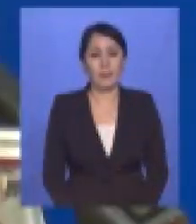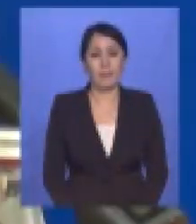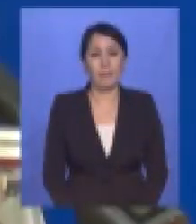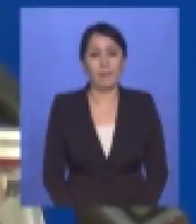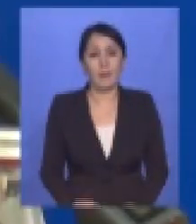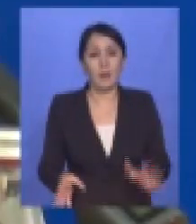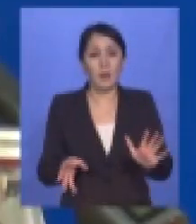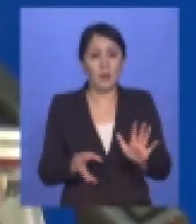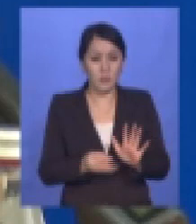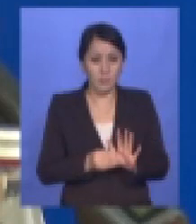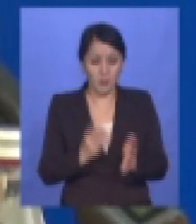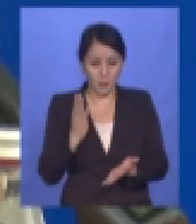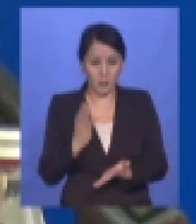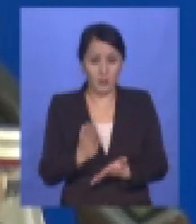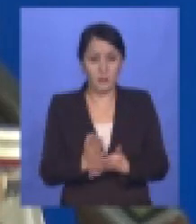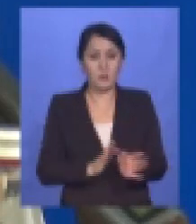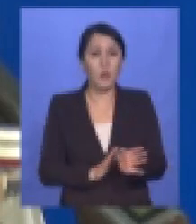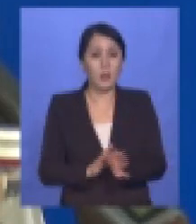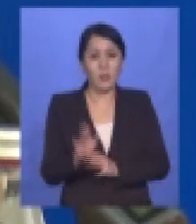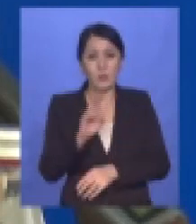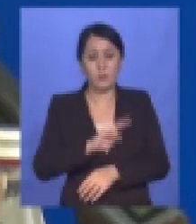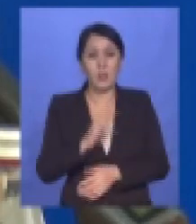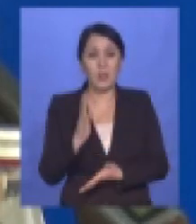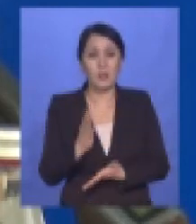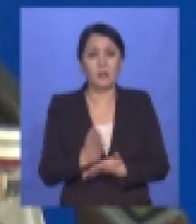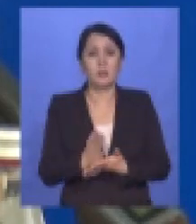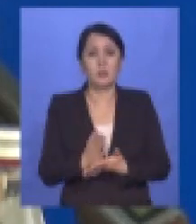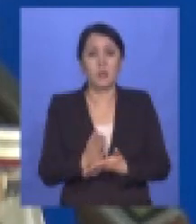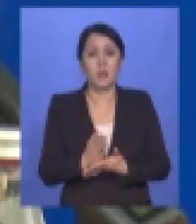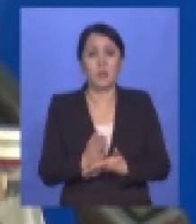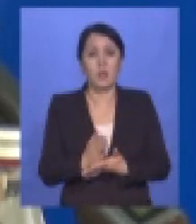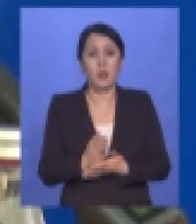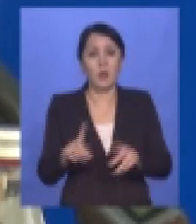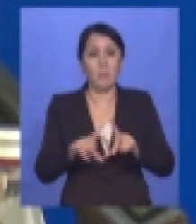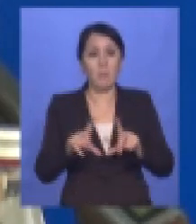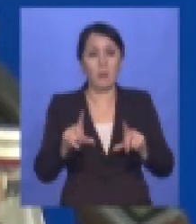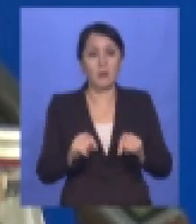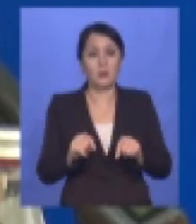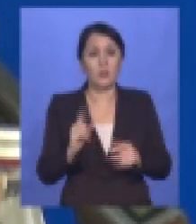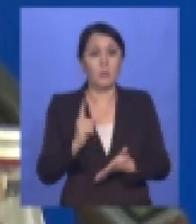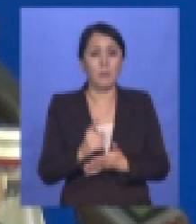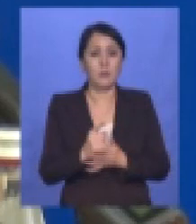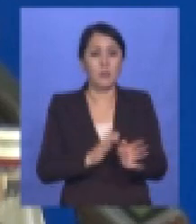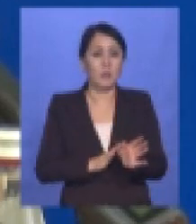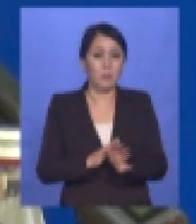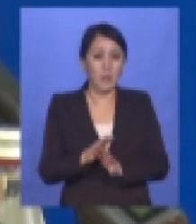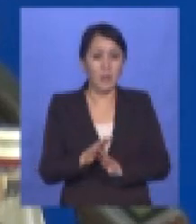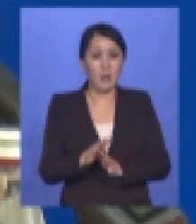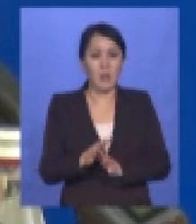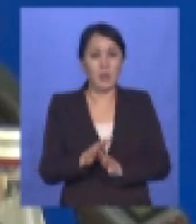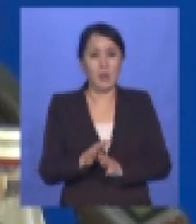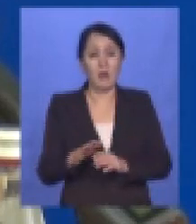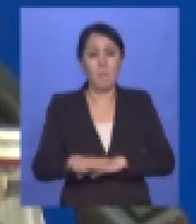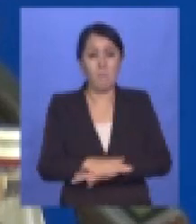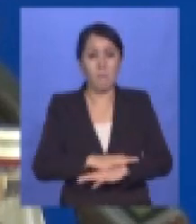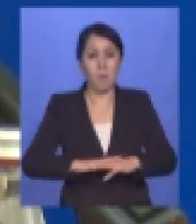Дегенмен жемқорлық жоқ емес, атқаратын жұмыстар бар. Агенттік басшылығы тарапынан тиісті міндеттер қойылды. Осы орайда